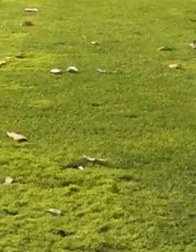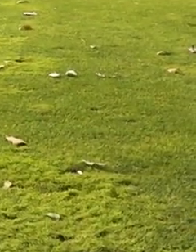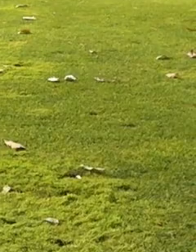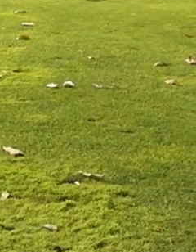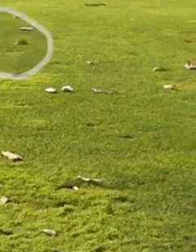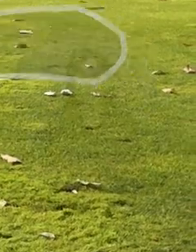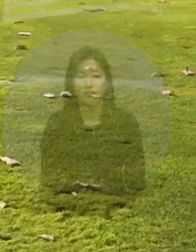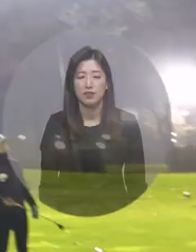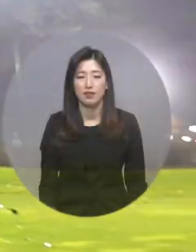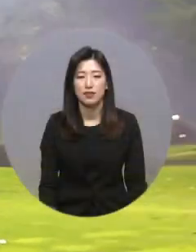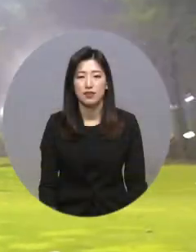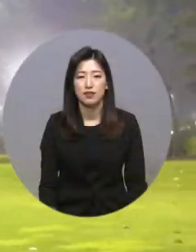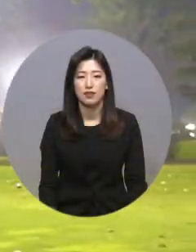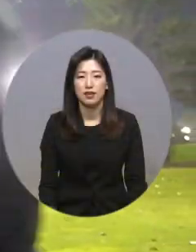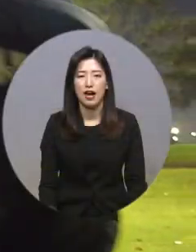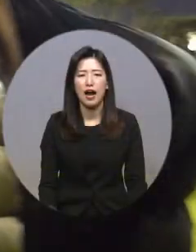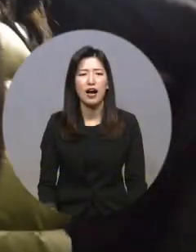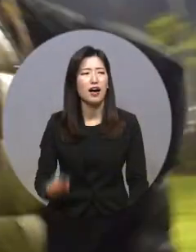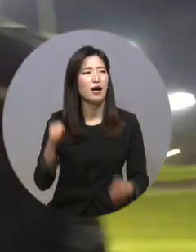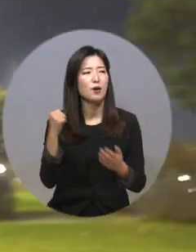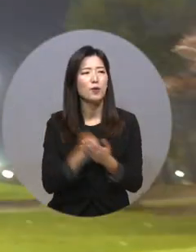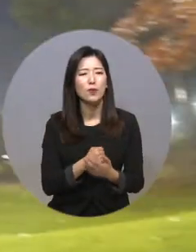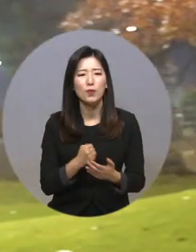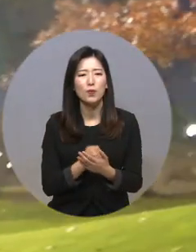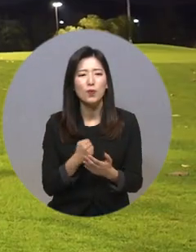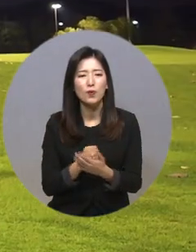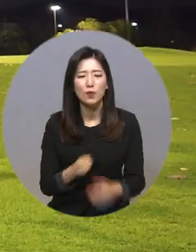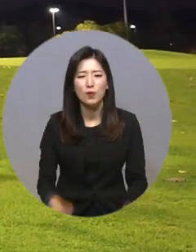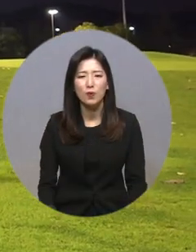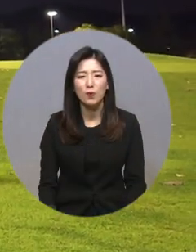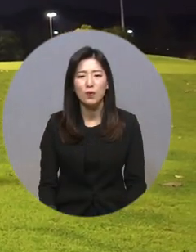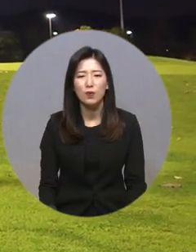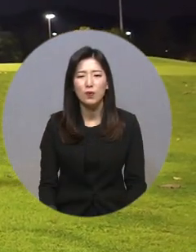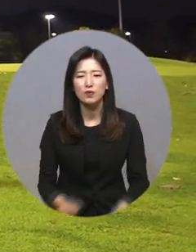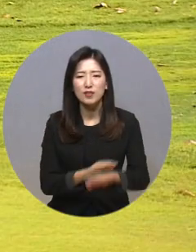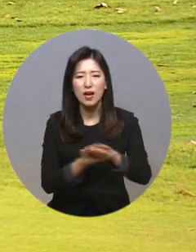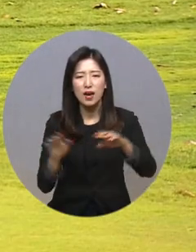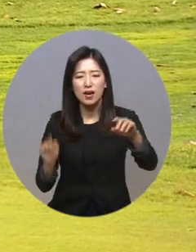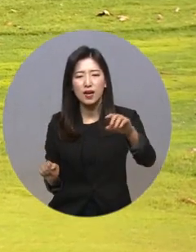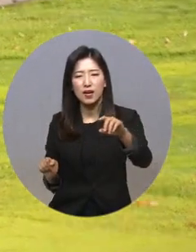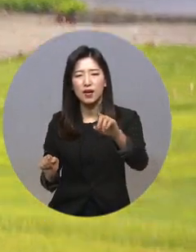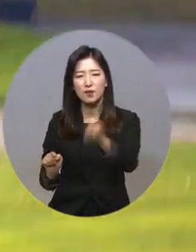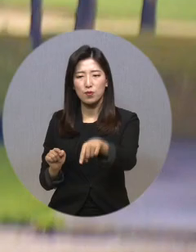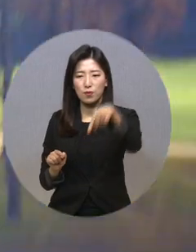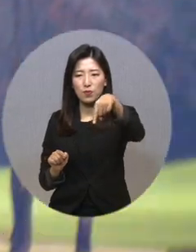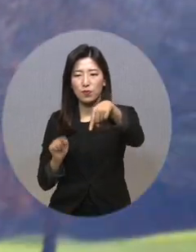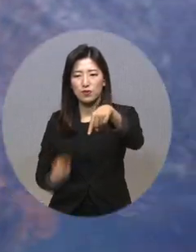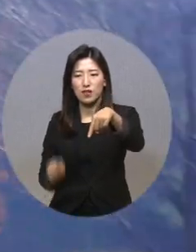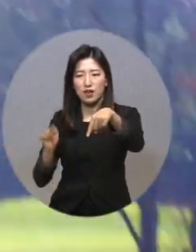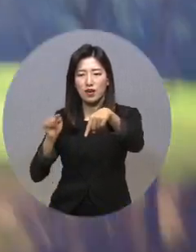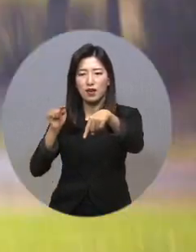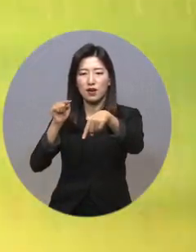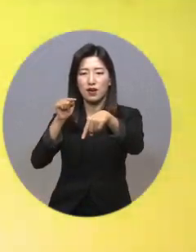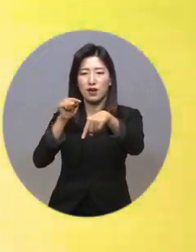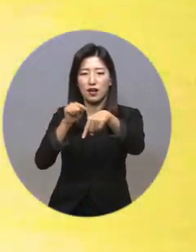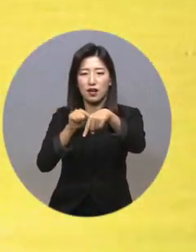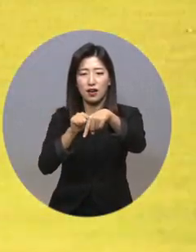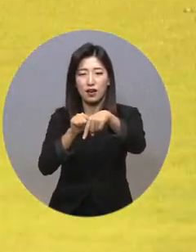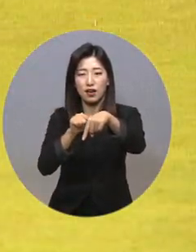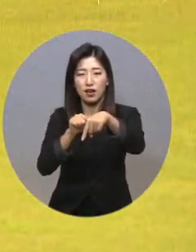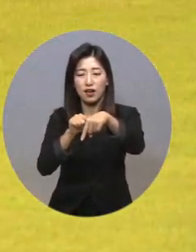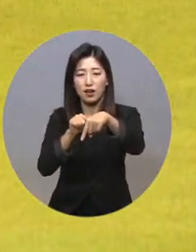아 알고 후보 그 보고 5 아 알고